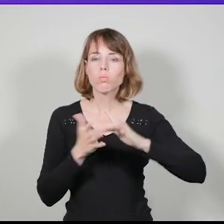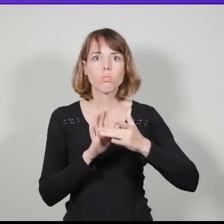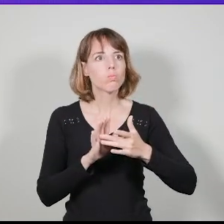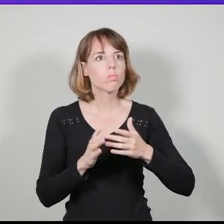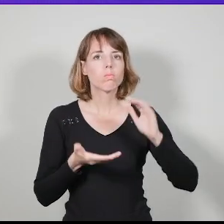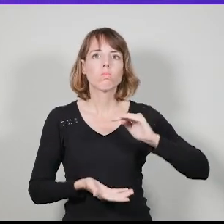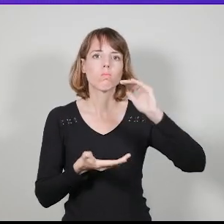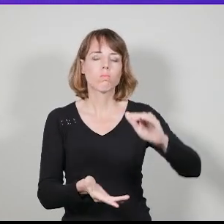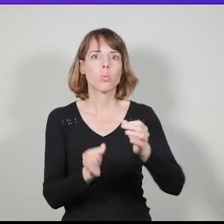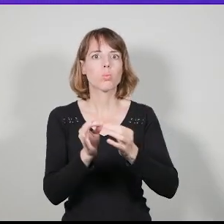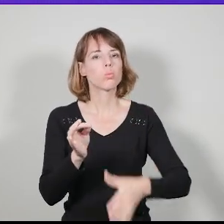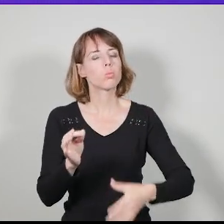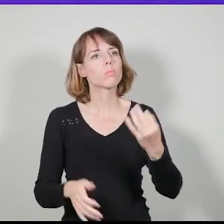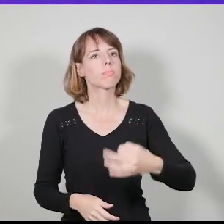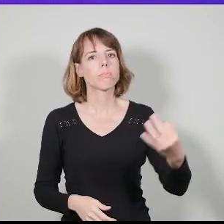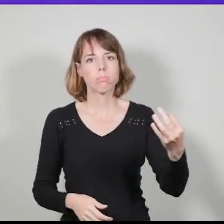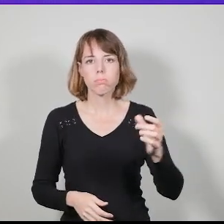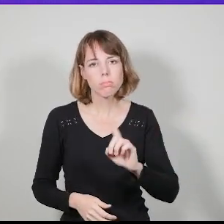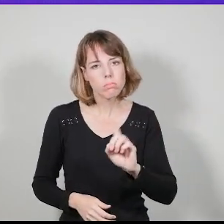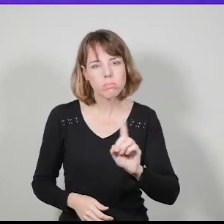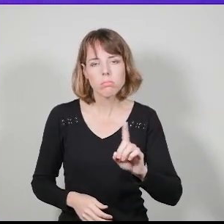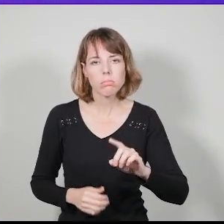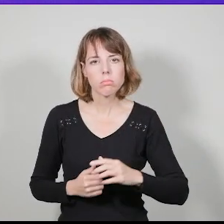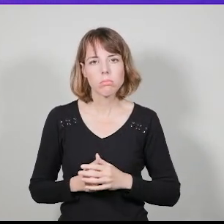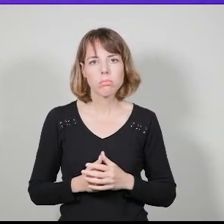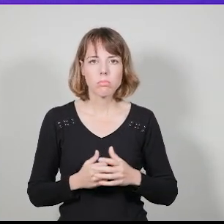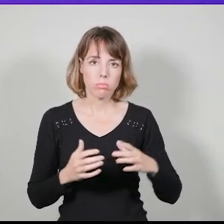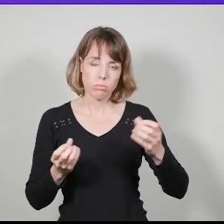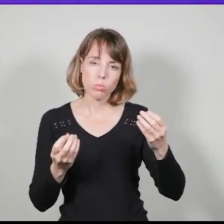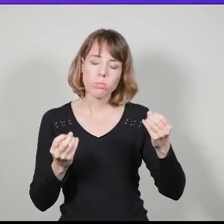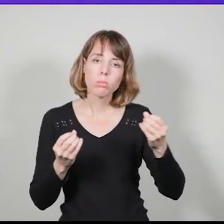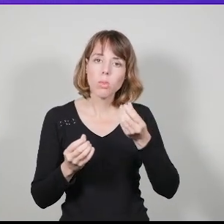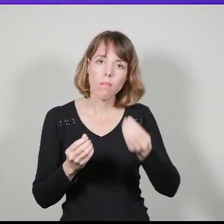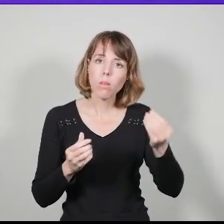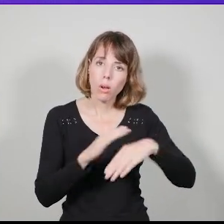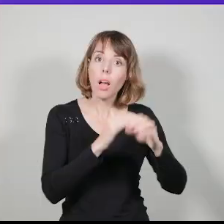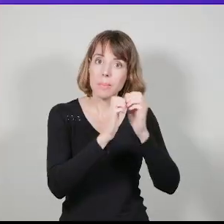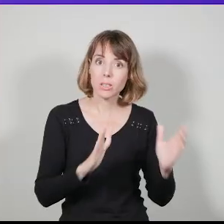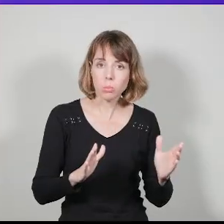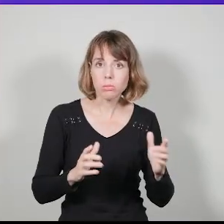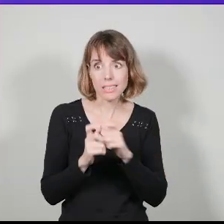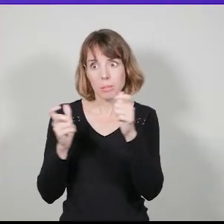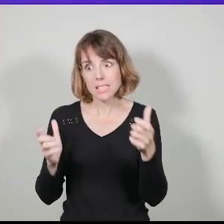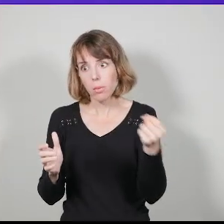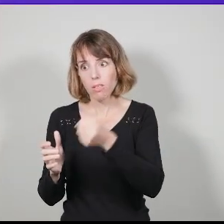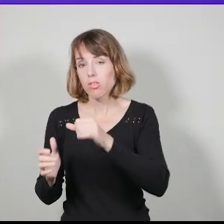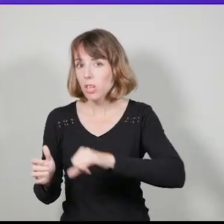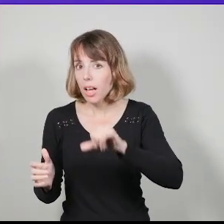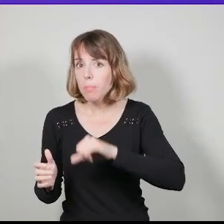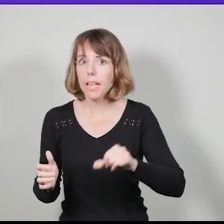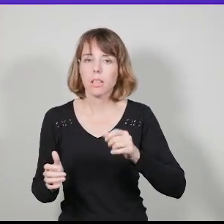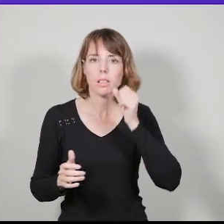Vous le savez, dans un certain nombre de cas, les enfants sont toujours à la maison. Ils n'ont jamais été accueillis en établissement. Et puis les parents vieillissent,